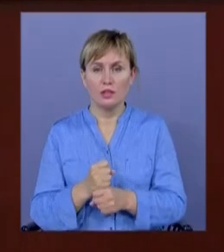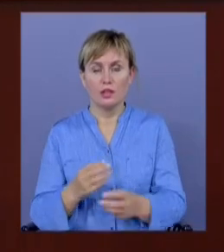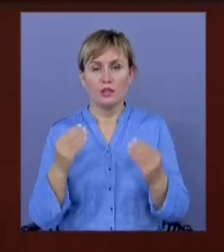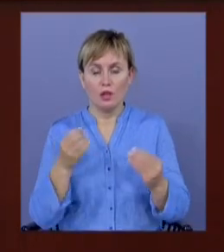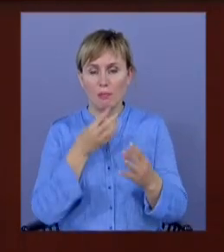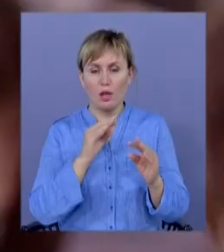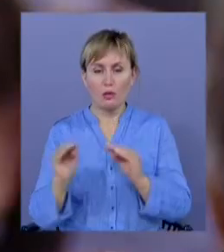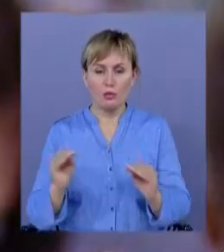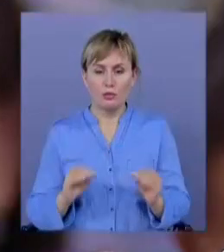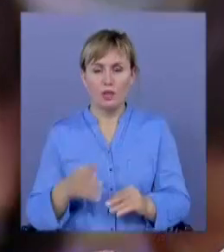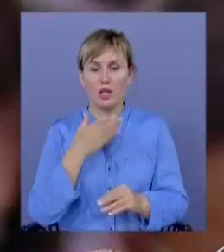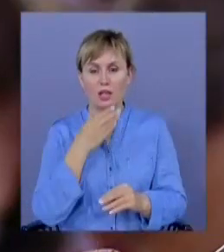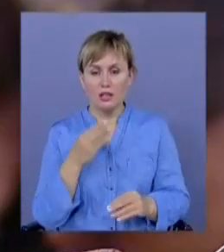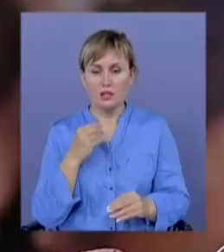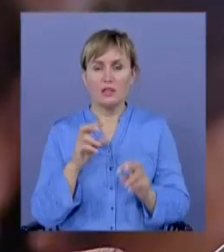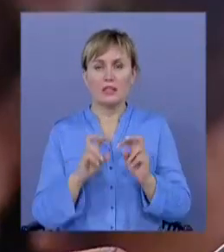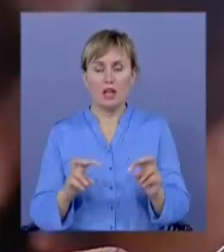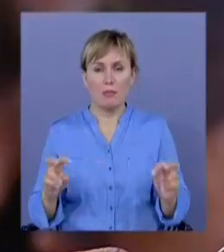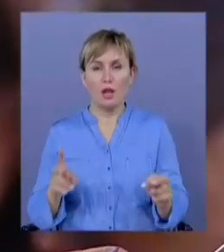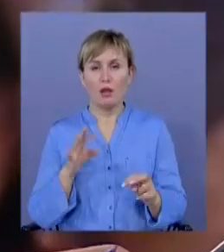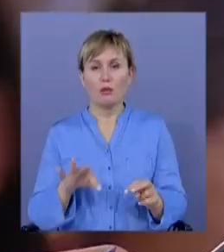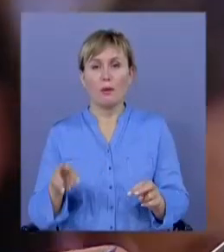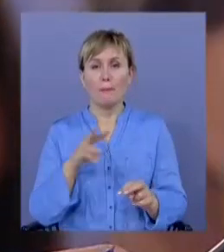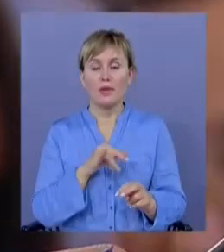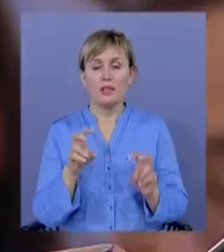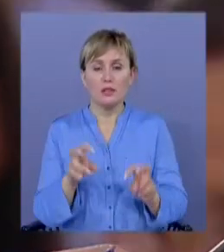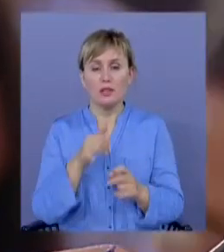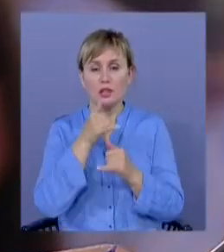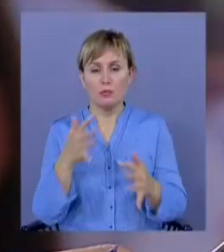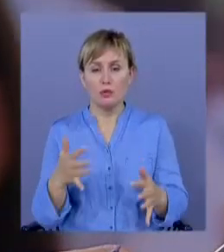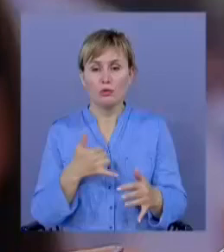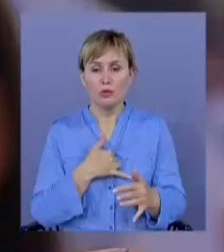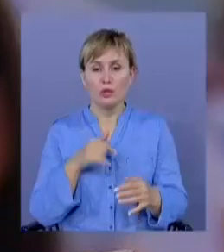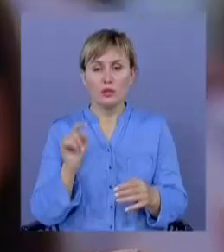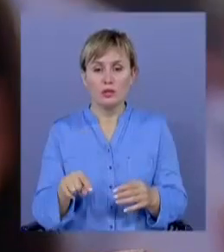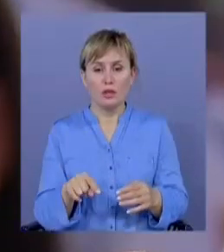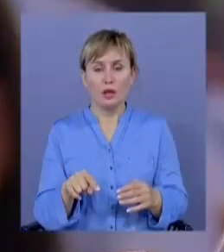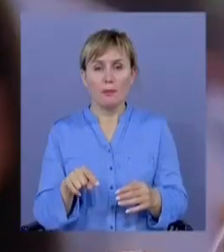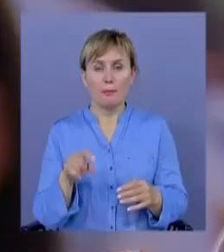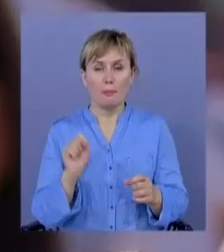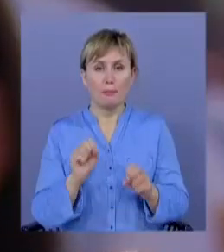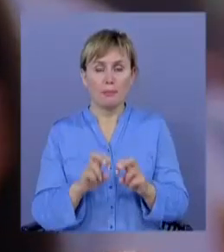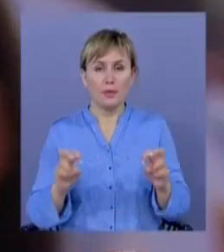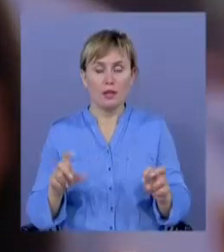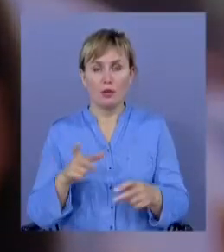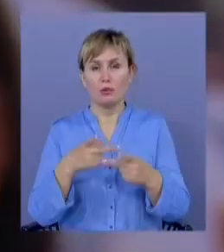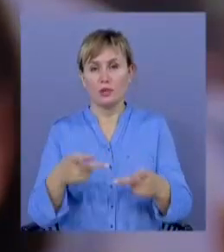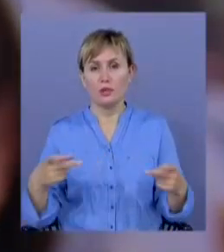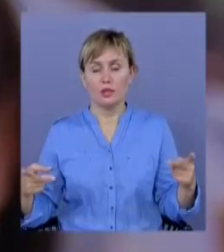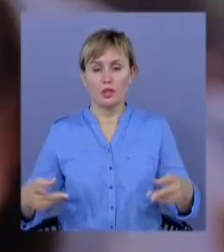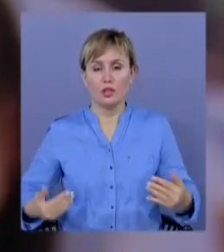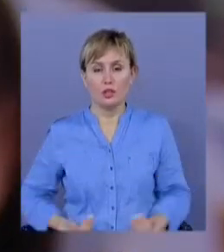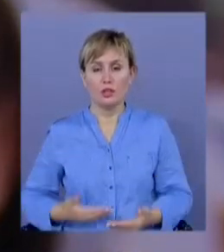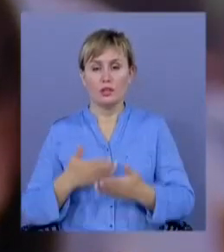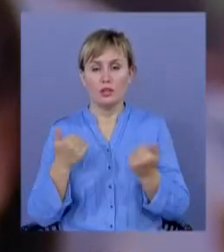шикарное благоустройство, красиво, скамейки. Но мы на них сидеть не можем. У нас там распивочная зона, лежачая зона. Житья